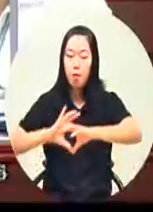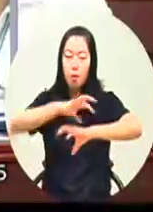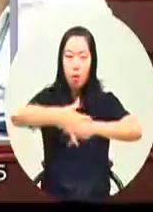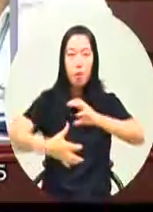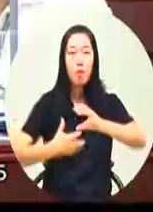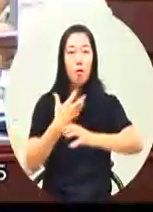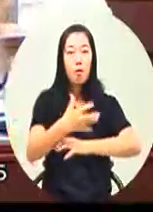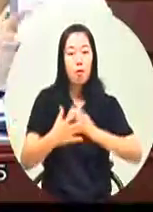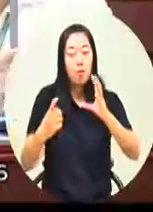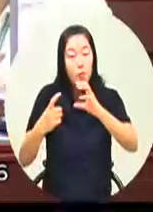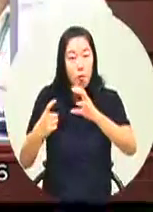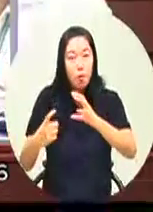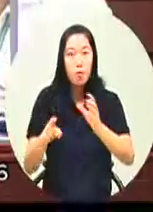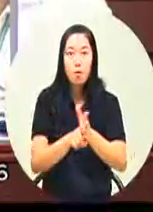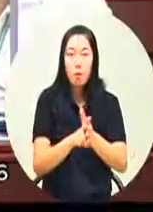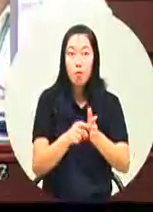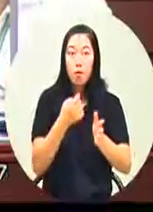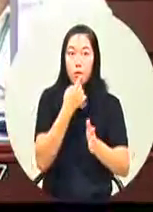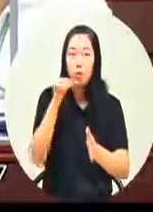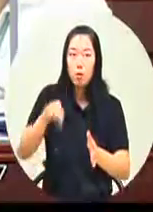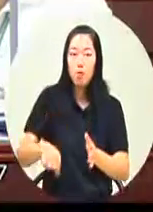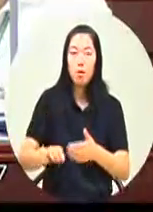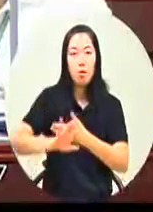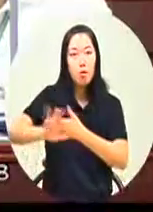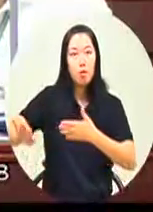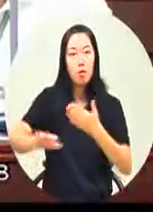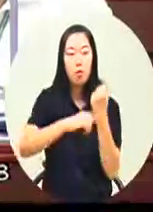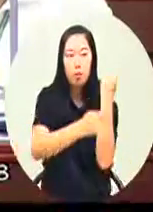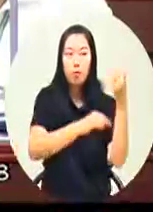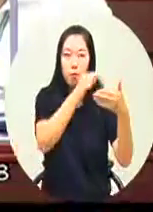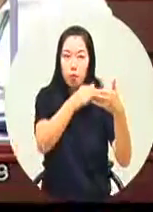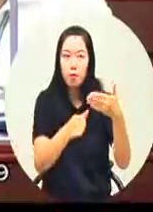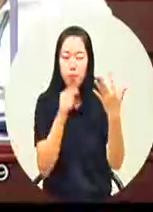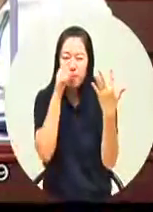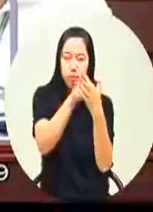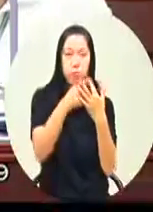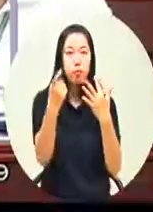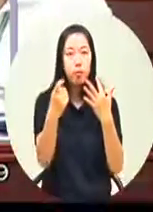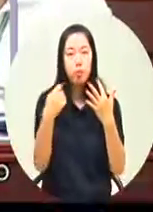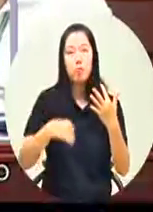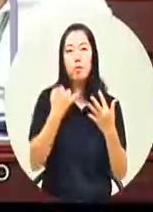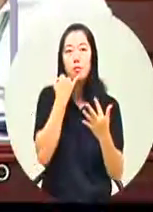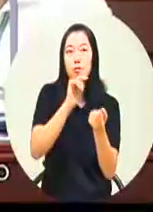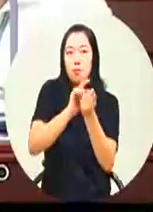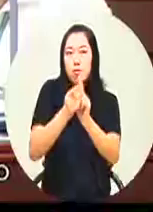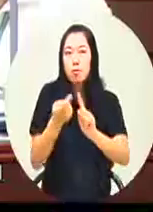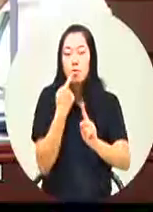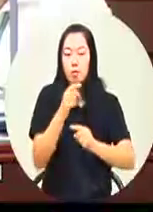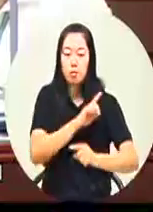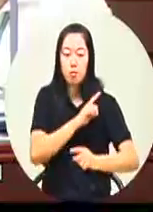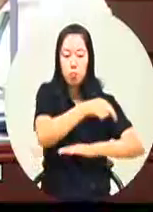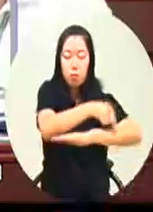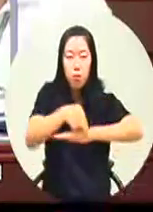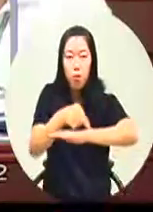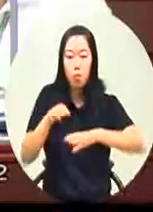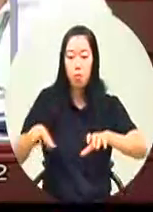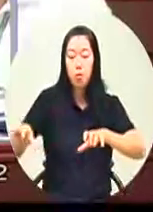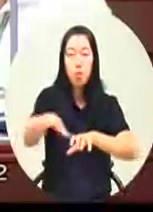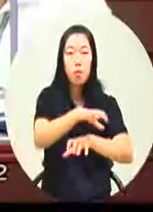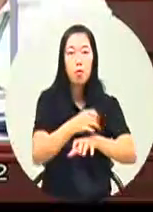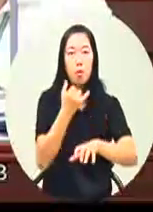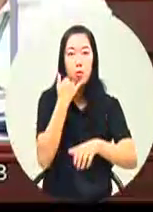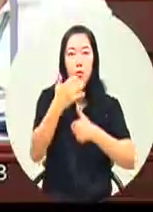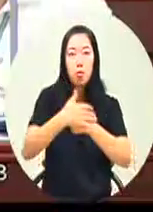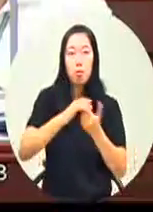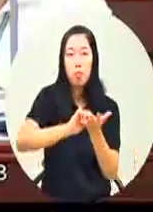他目前外部的法规还没有办法突破的，能够让我们划设一些区域，让这些东西来呈